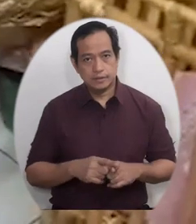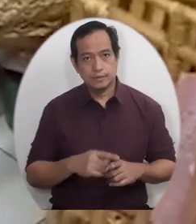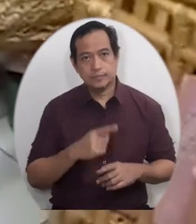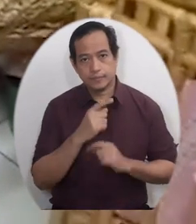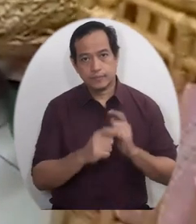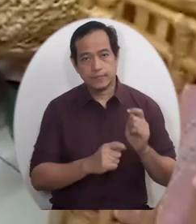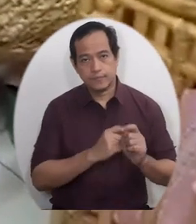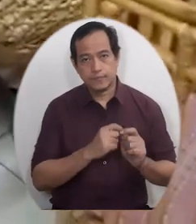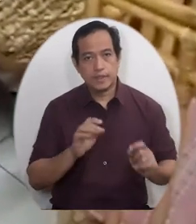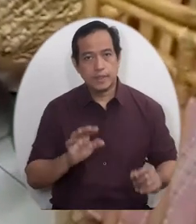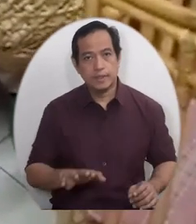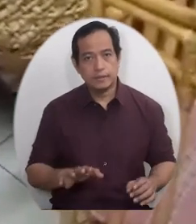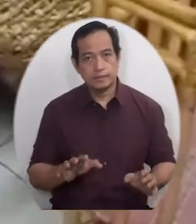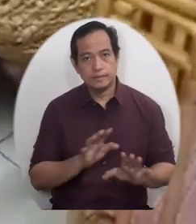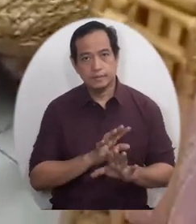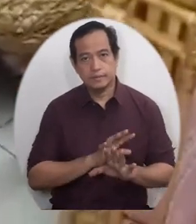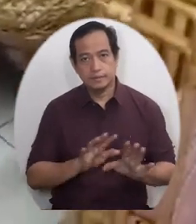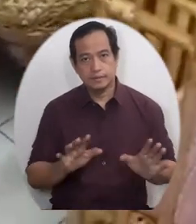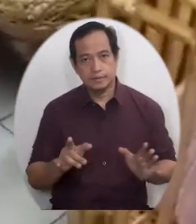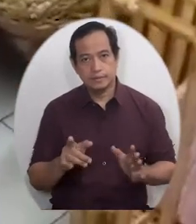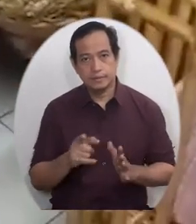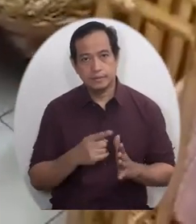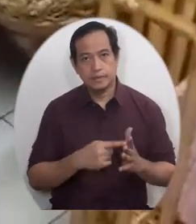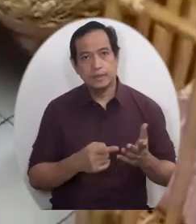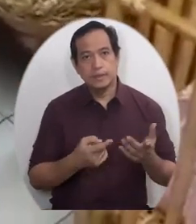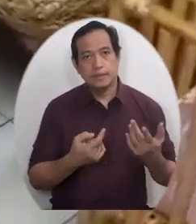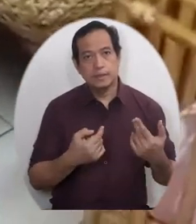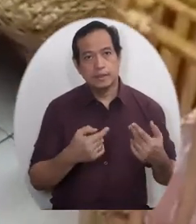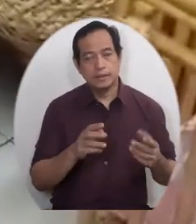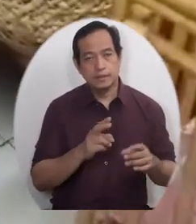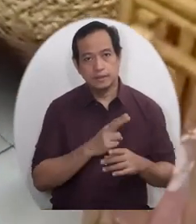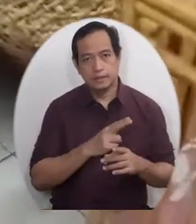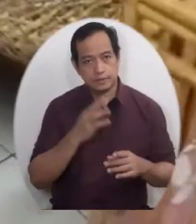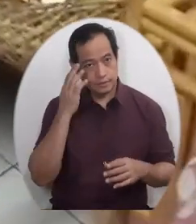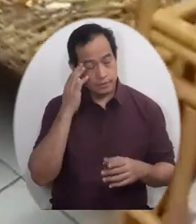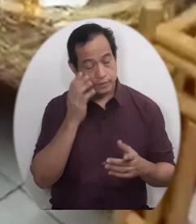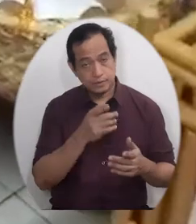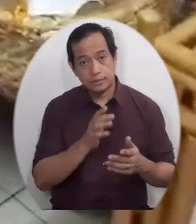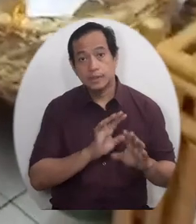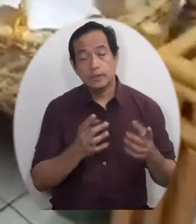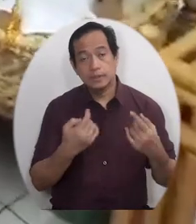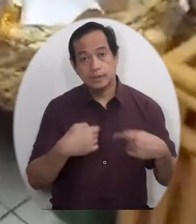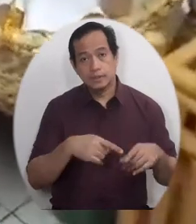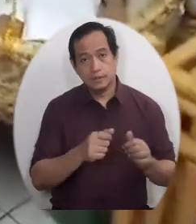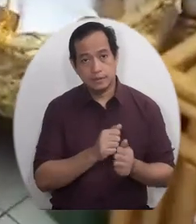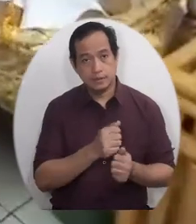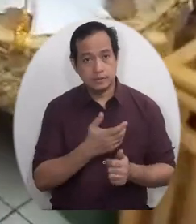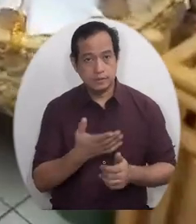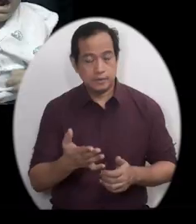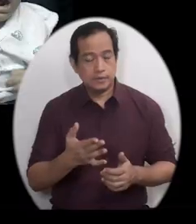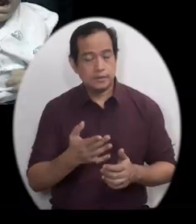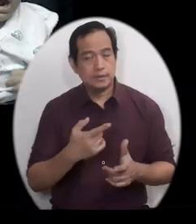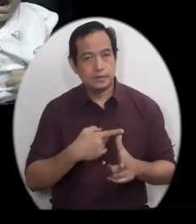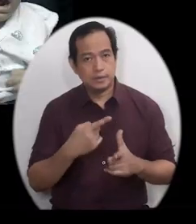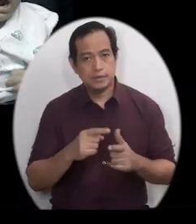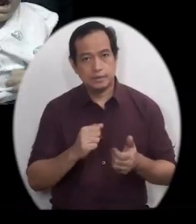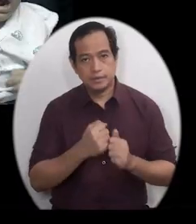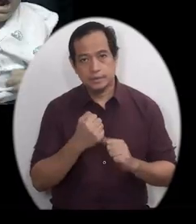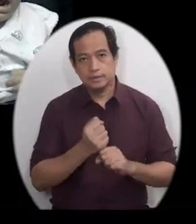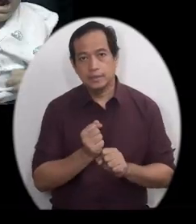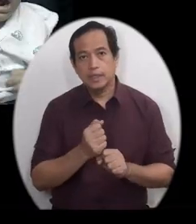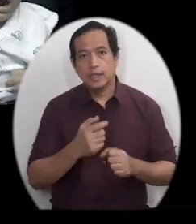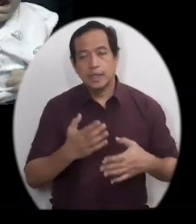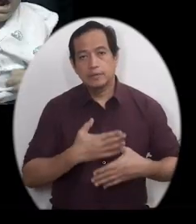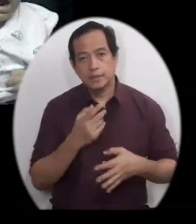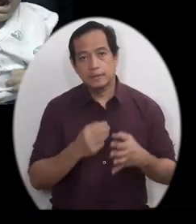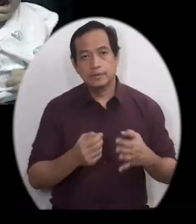bata na kapag hindi siya sanay sa iyo, hindi talaga siya lalapit. Isa sa mga nagpapasaya kang Ras ay kapag